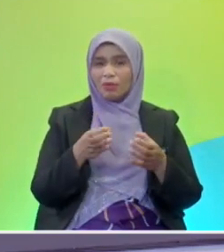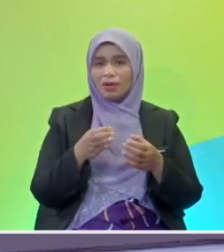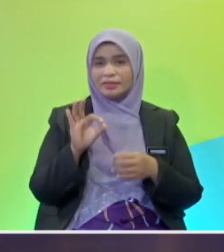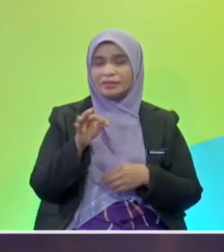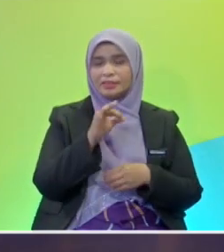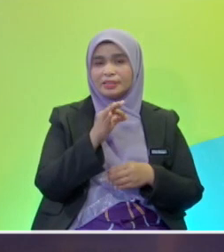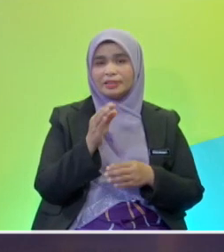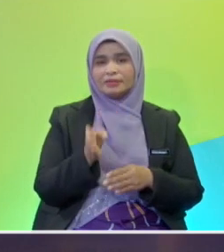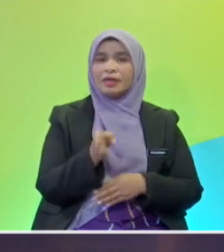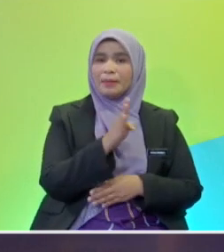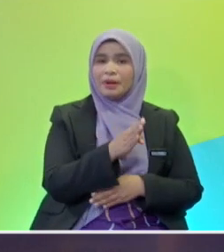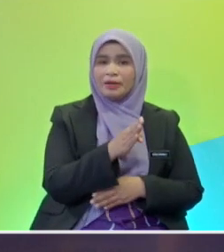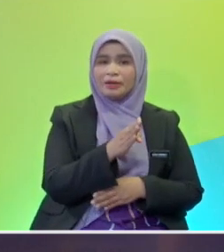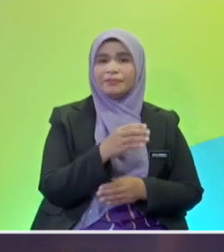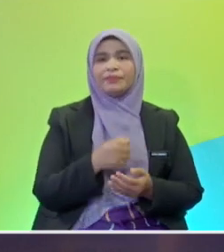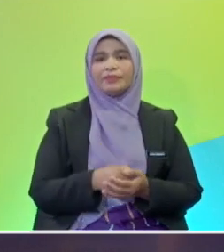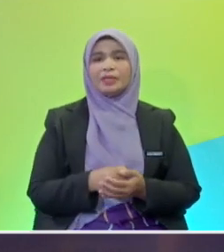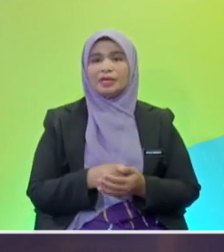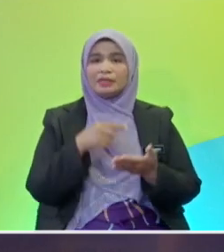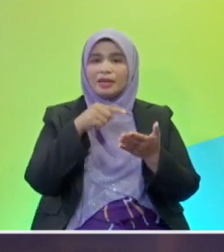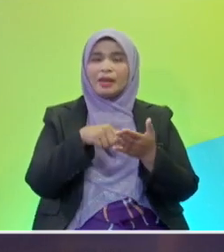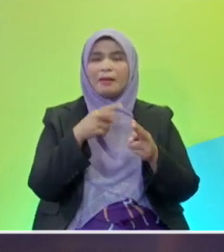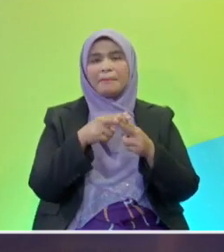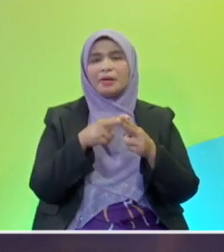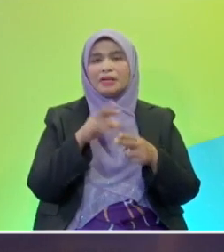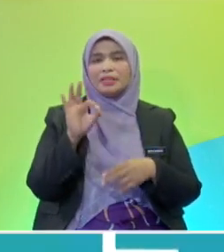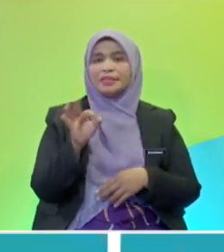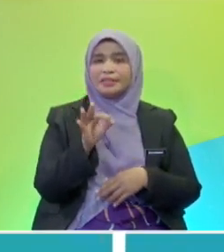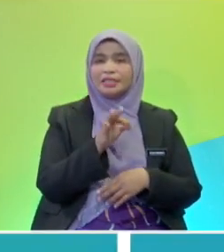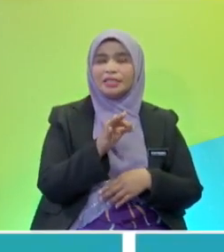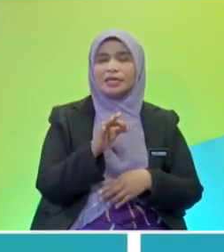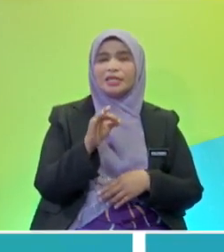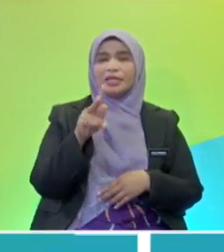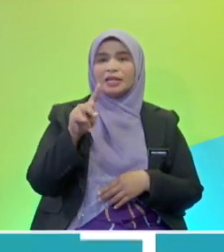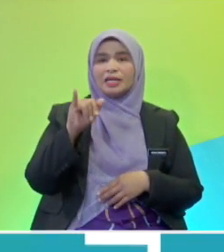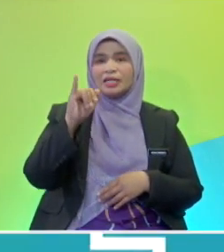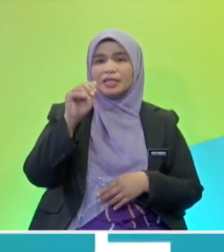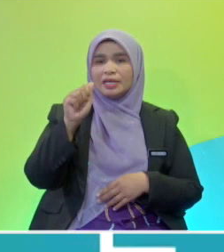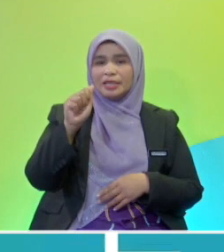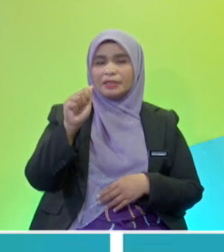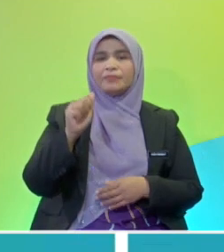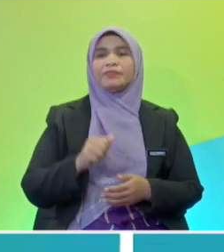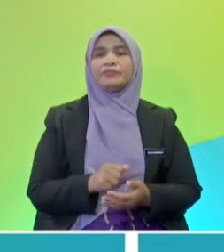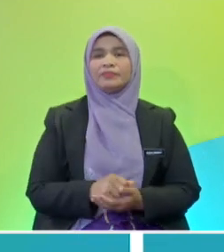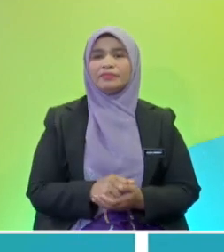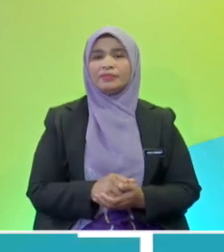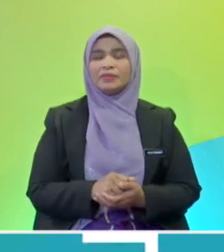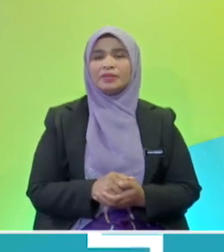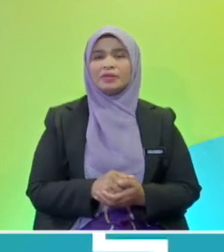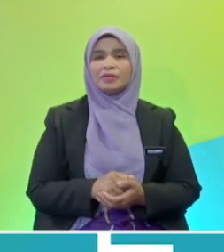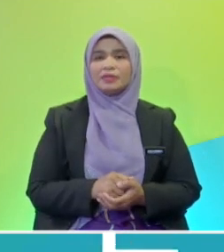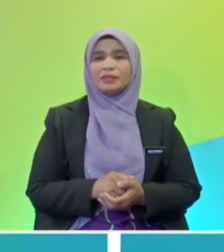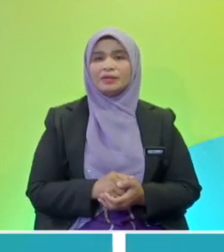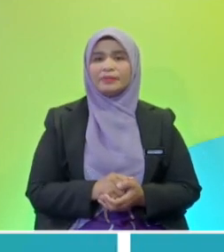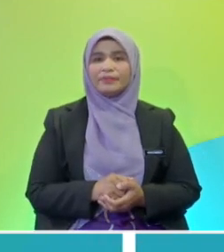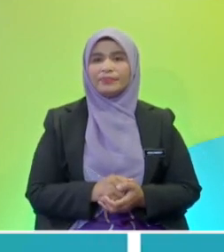Mira yang ini ya Cikgu ini ialah ah Saya tahu ini jahitan Kia okey pandai Mira okey saya kena bagi ganjaran lagi